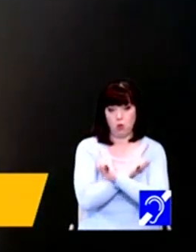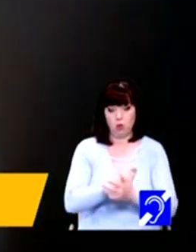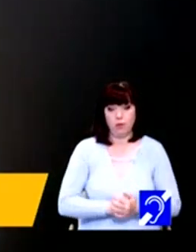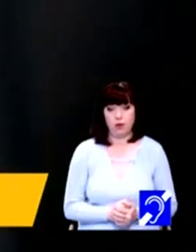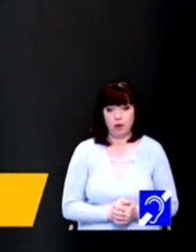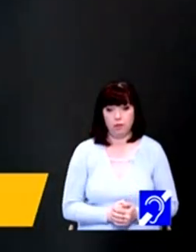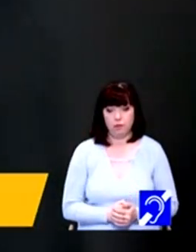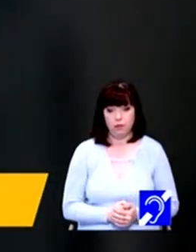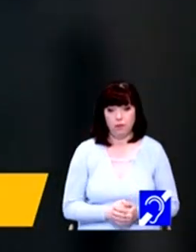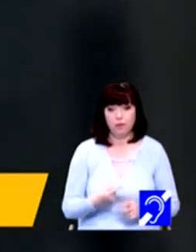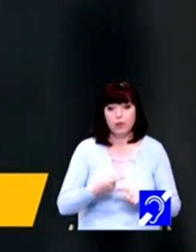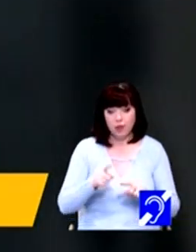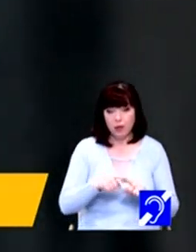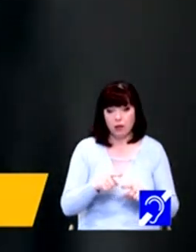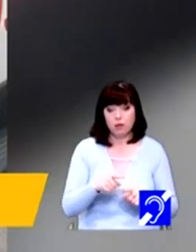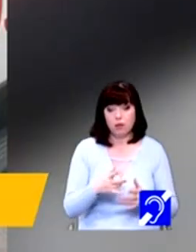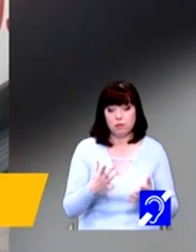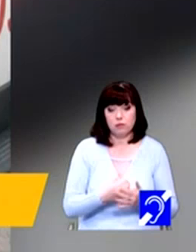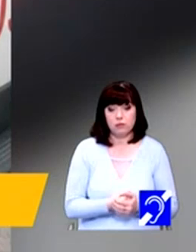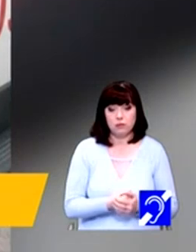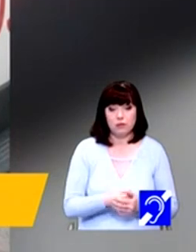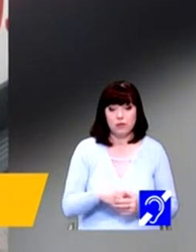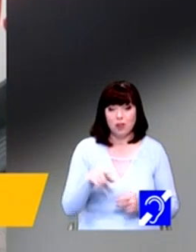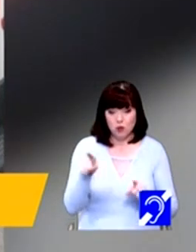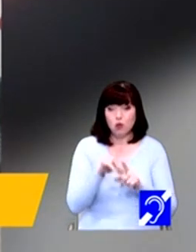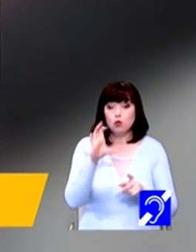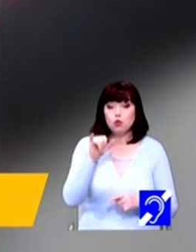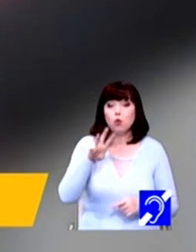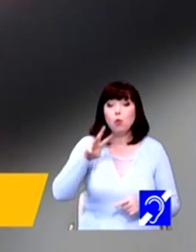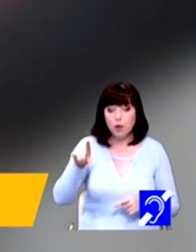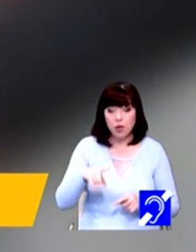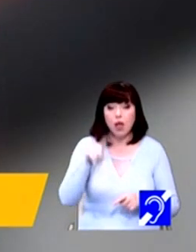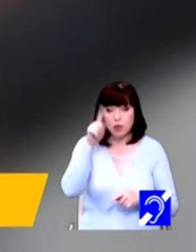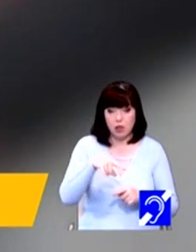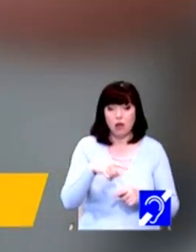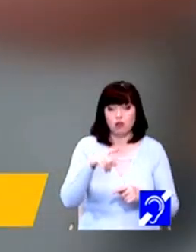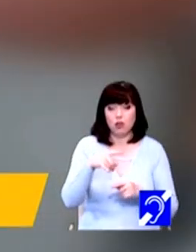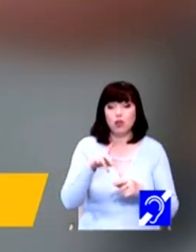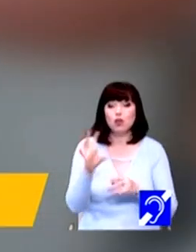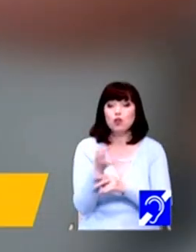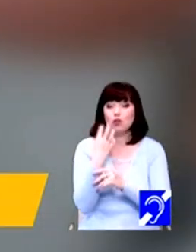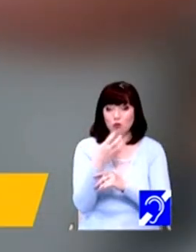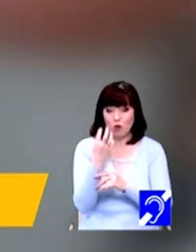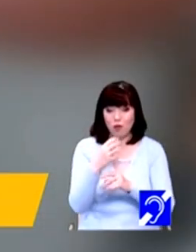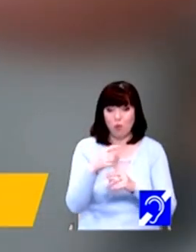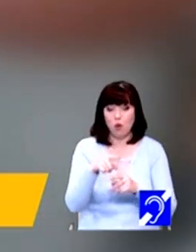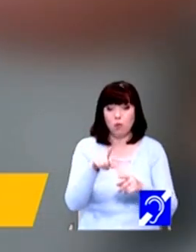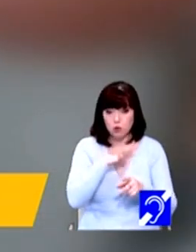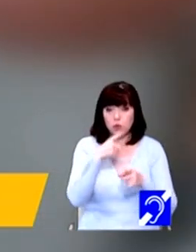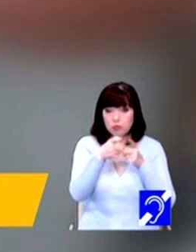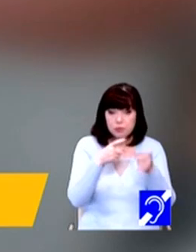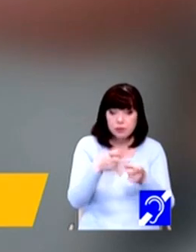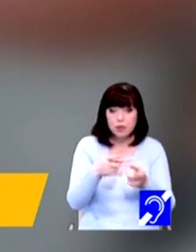războmbile. Tepla în miști ne bude. În sumă, rușii au atacat până și un echipaj al unei ambulanțe. Nu se știe deocamdată dacă